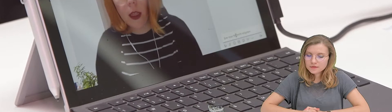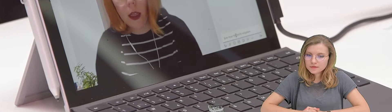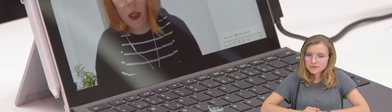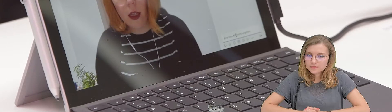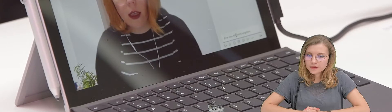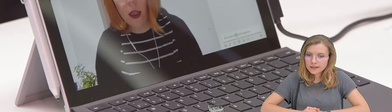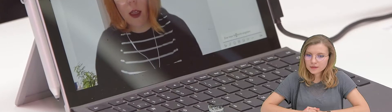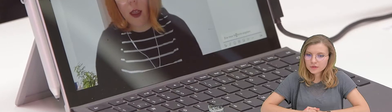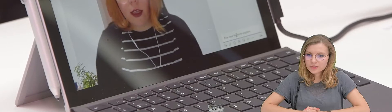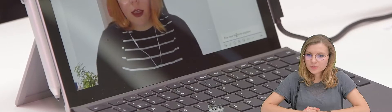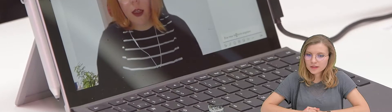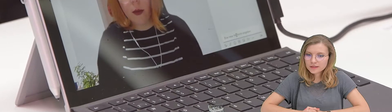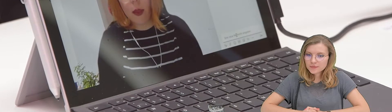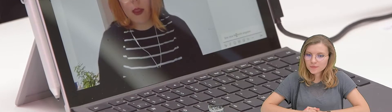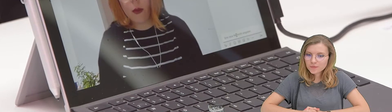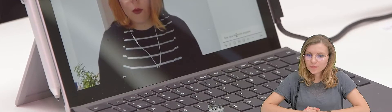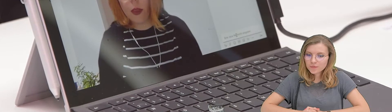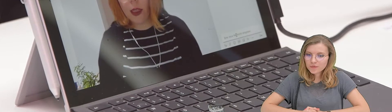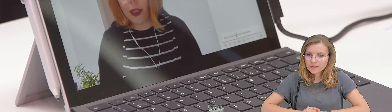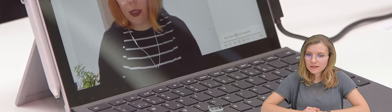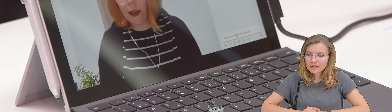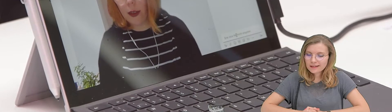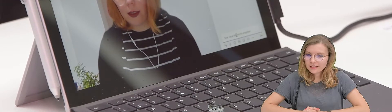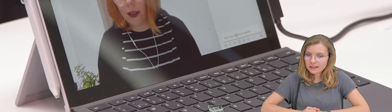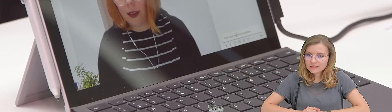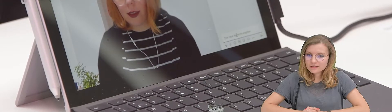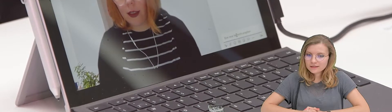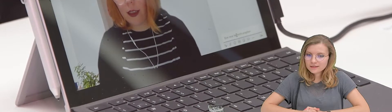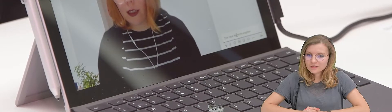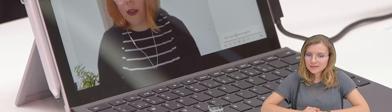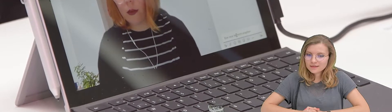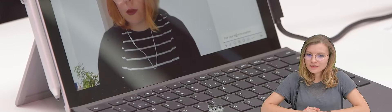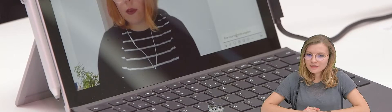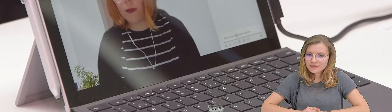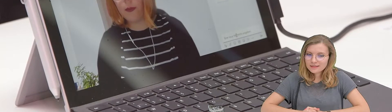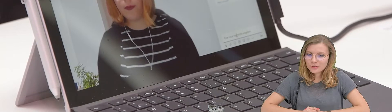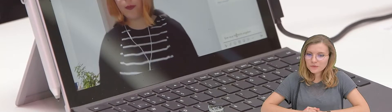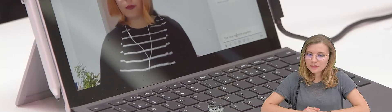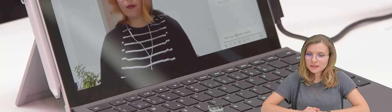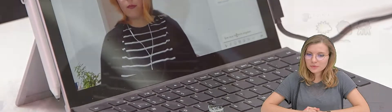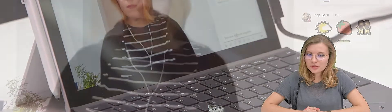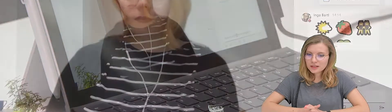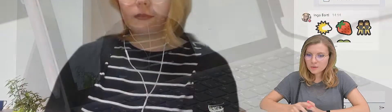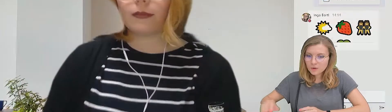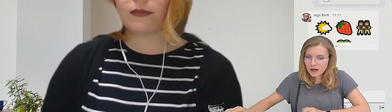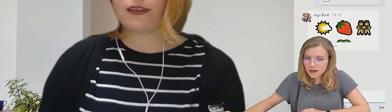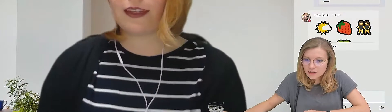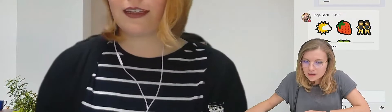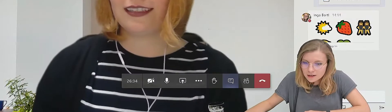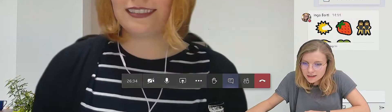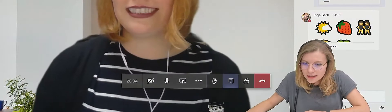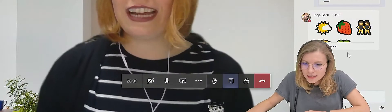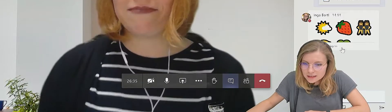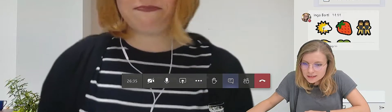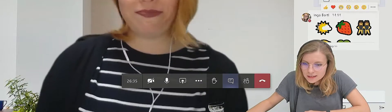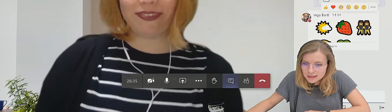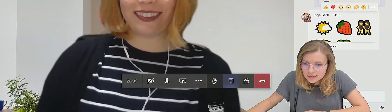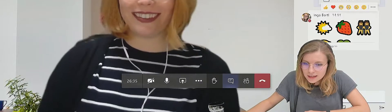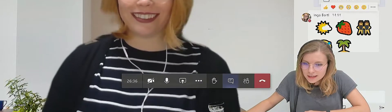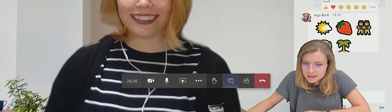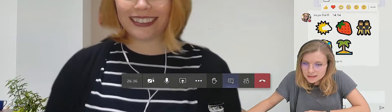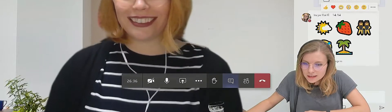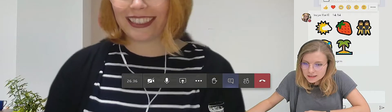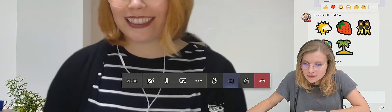Okay, jetzt bin ich gespannt. Bist du bereit? Ja. Geht's los? Ich hoffe, ich bestehe. Oha. Okay, also ja. Ich